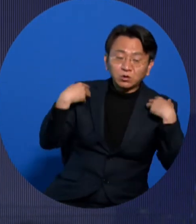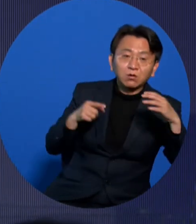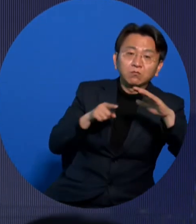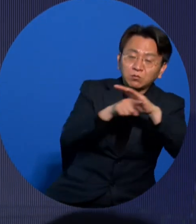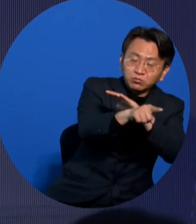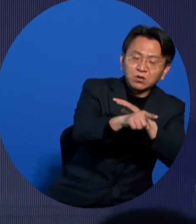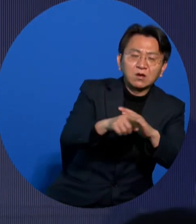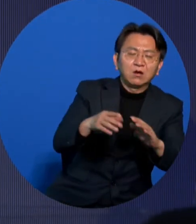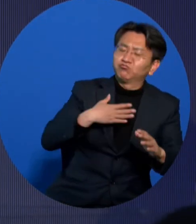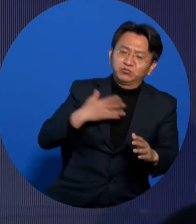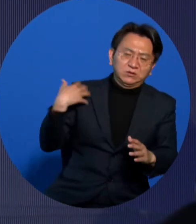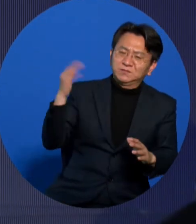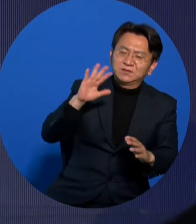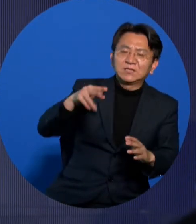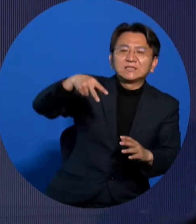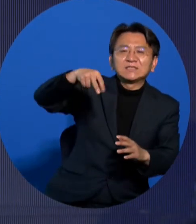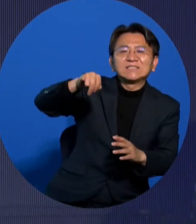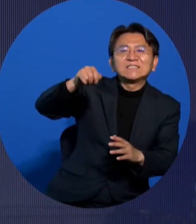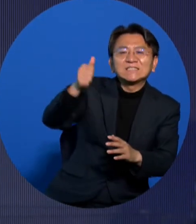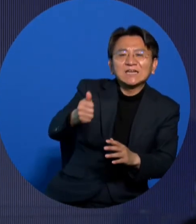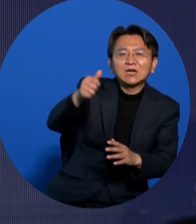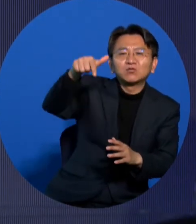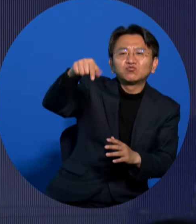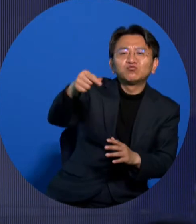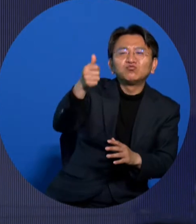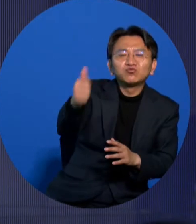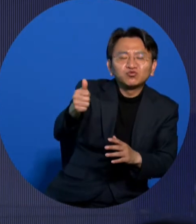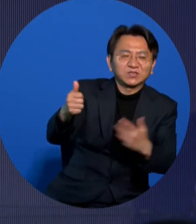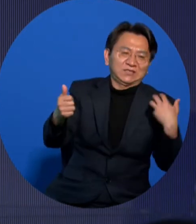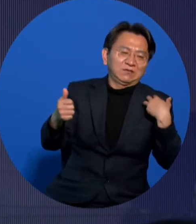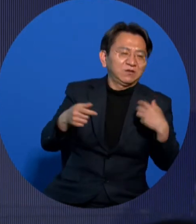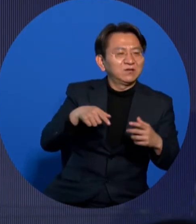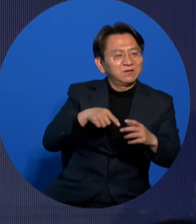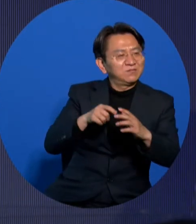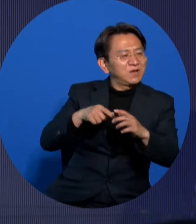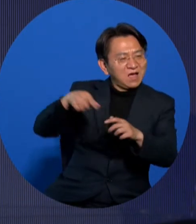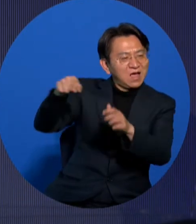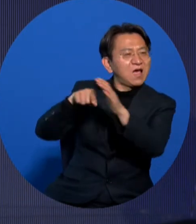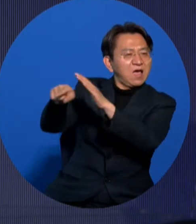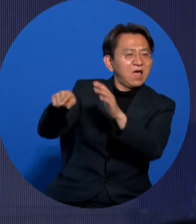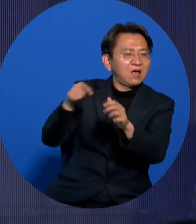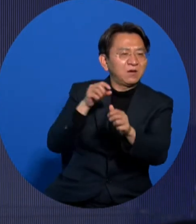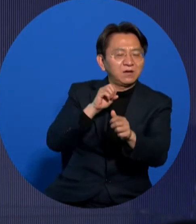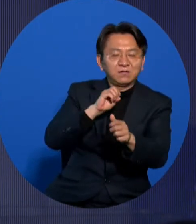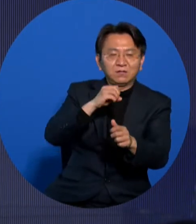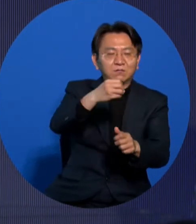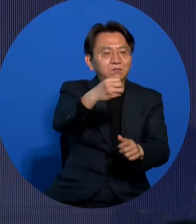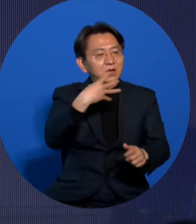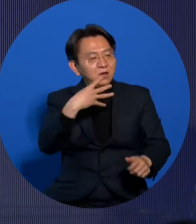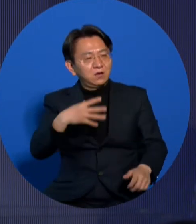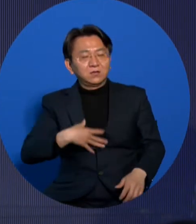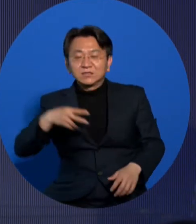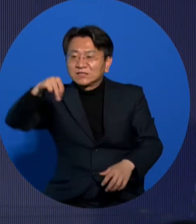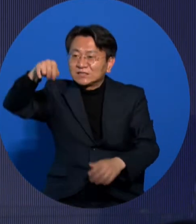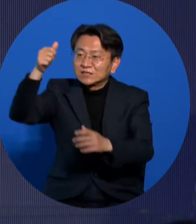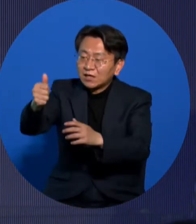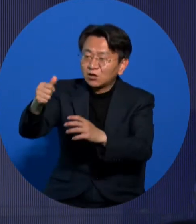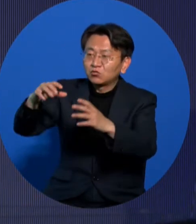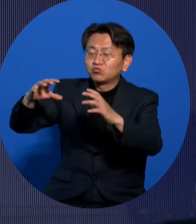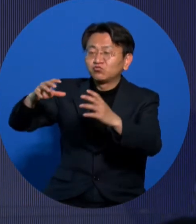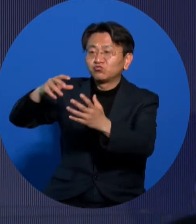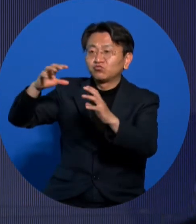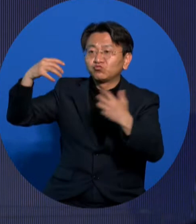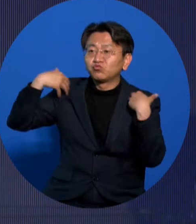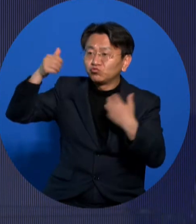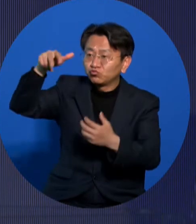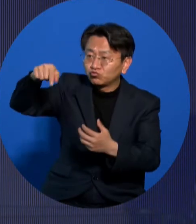시장 군수가 한다. 그래서 시장 군수는 또 법과